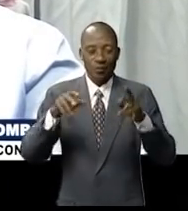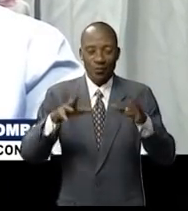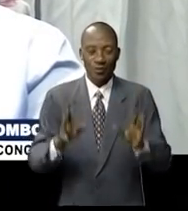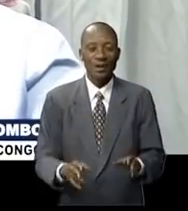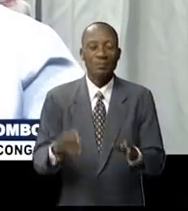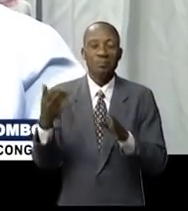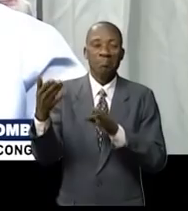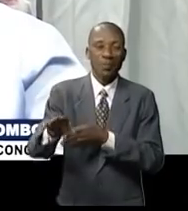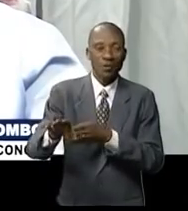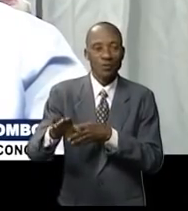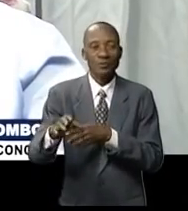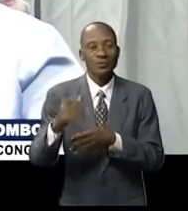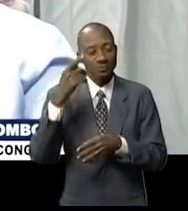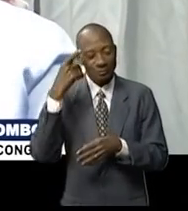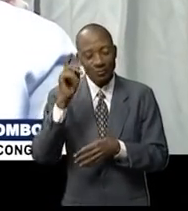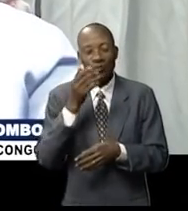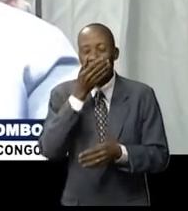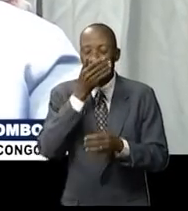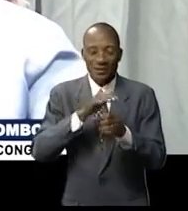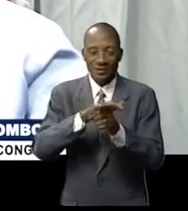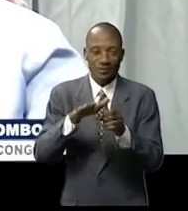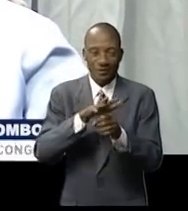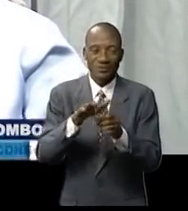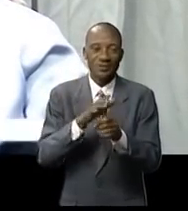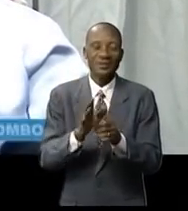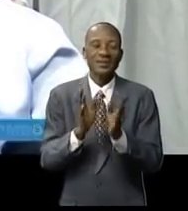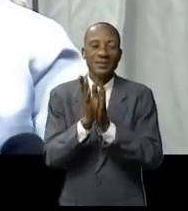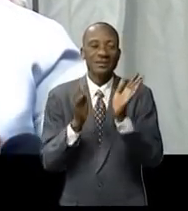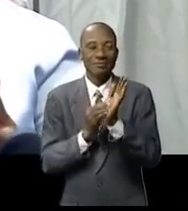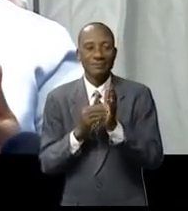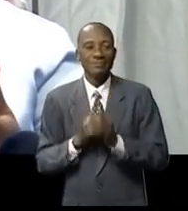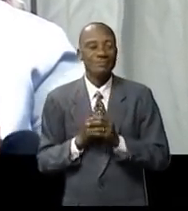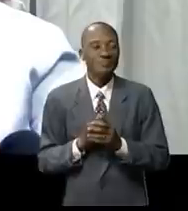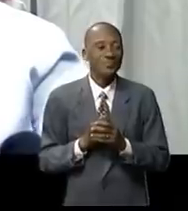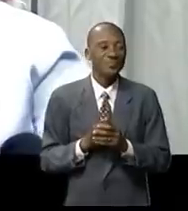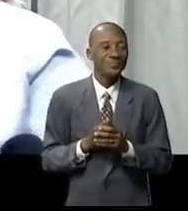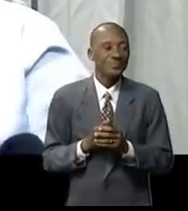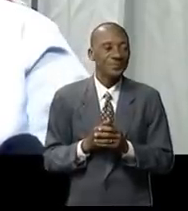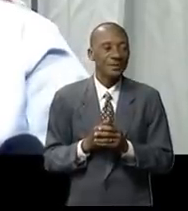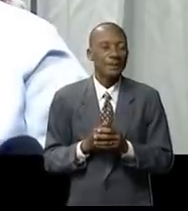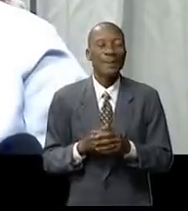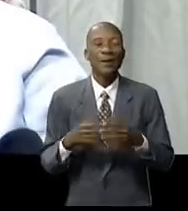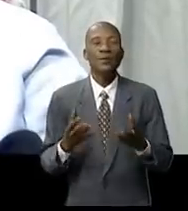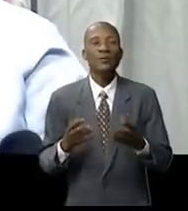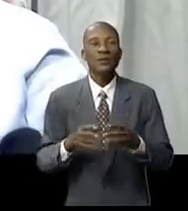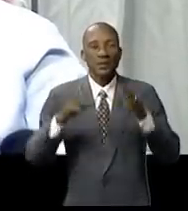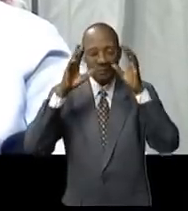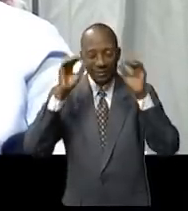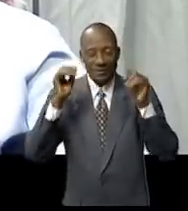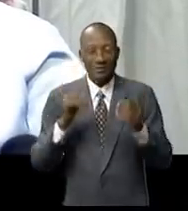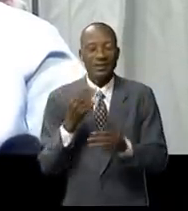à 10 minutes déjà, donc pour vous dire. Tout se passe bien, donc je demande à